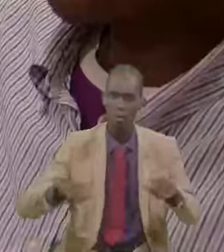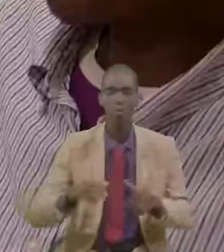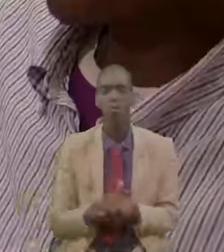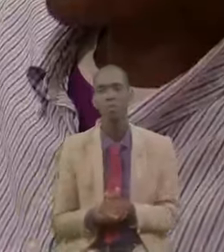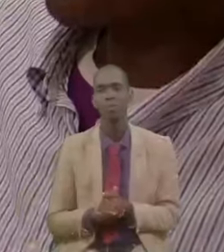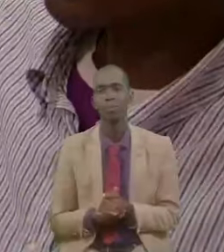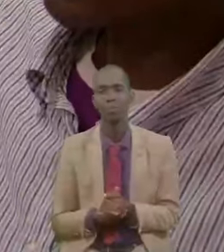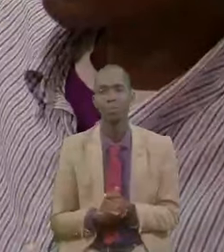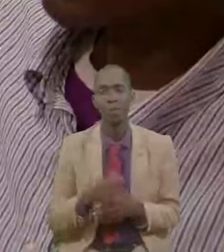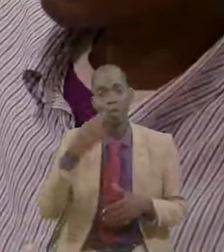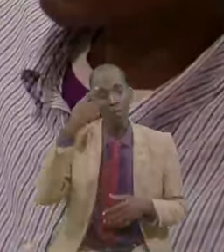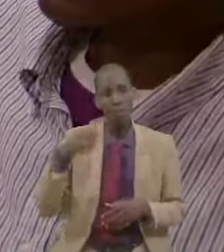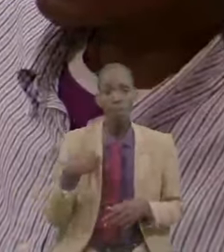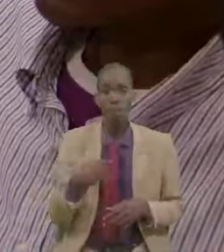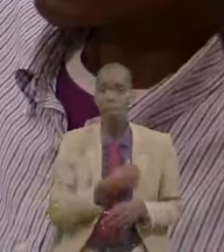capable.